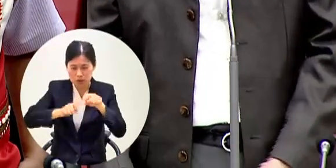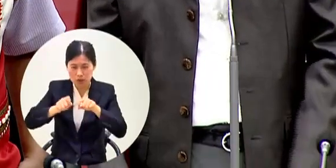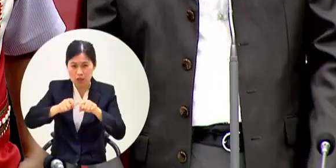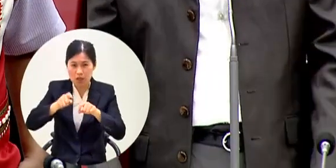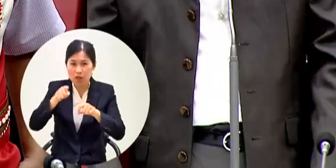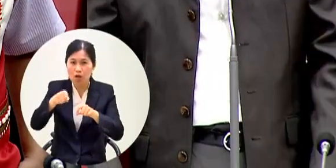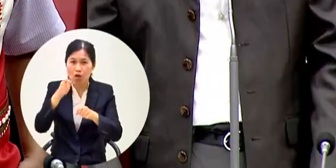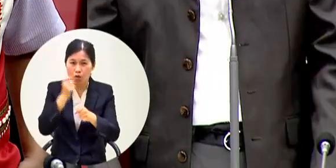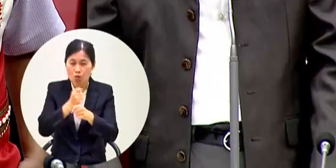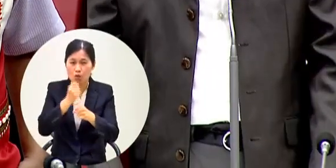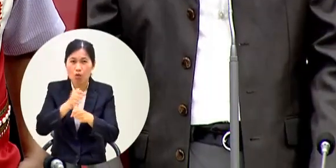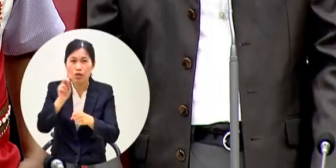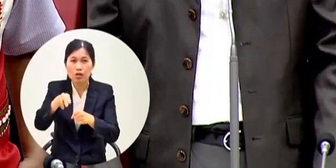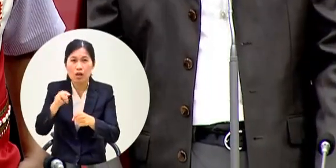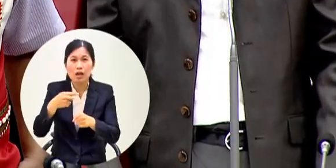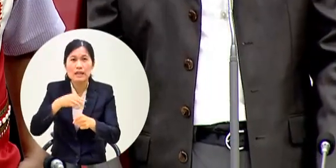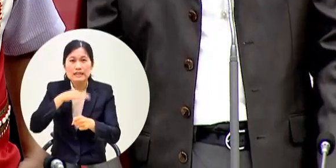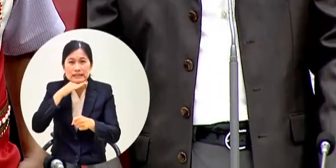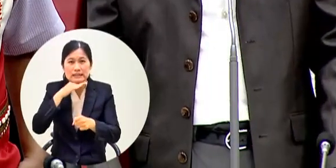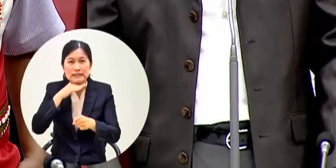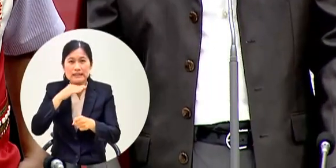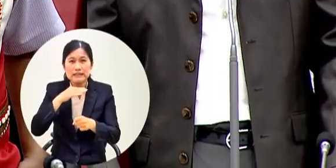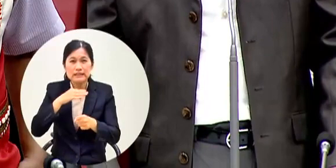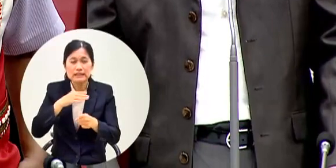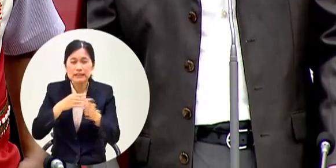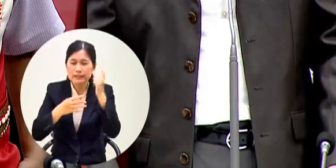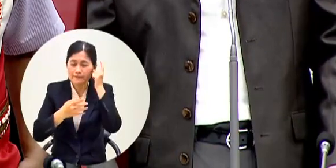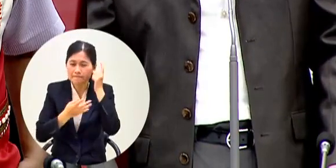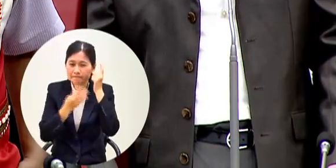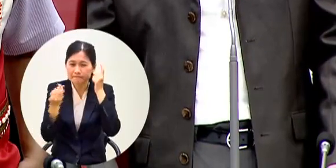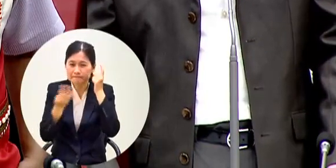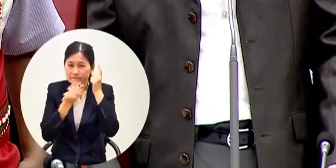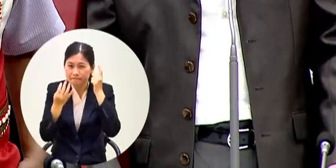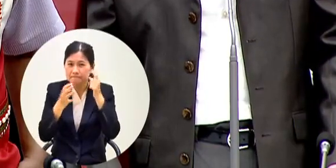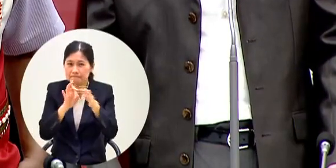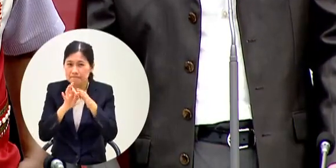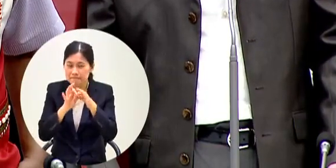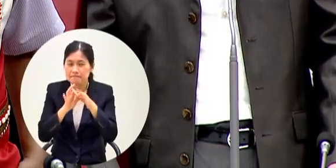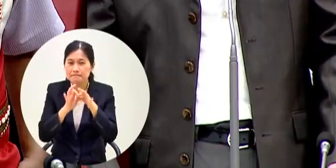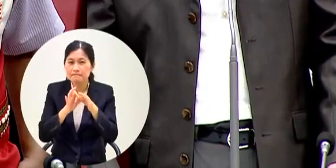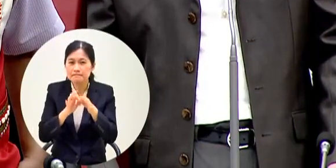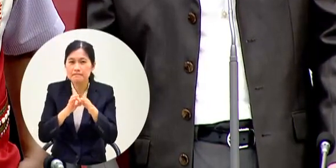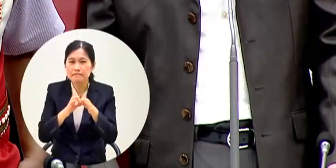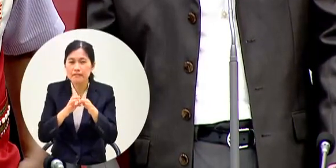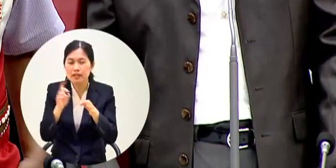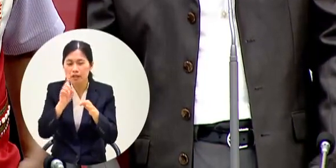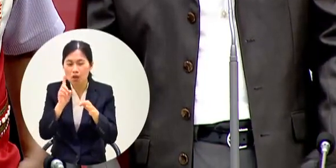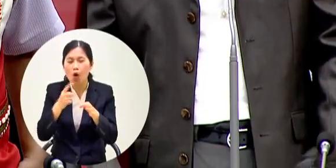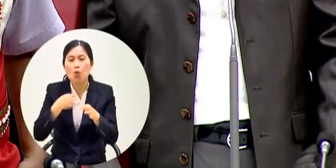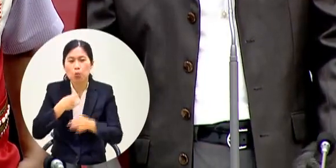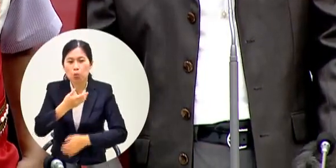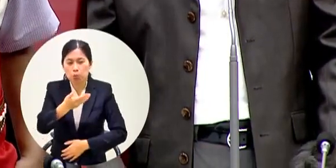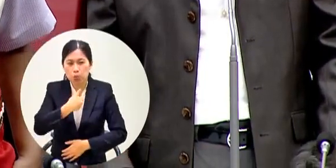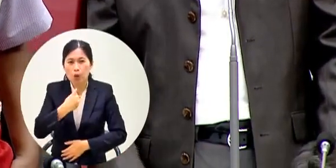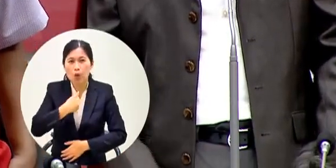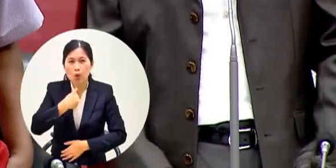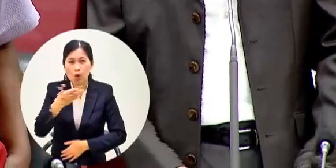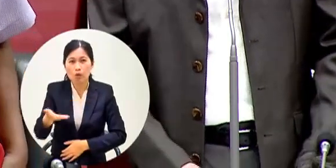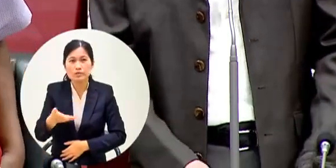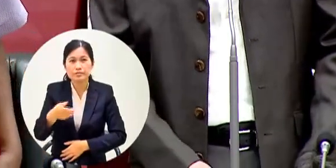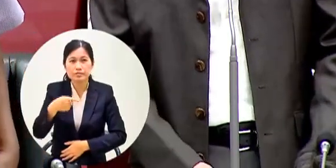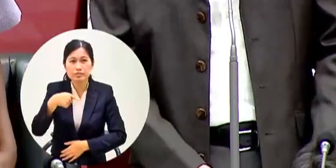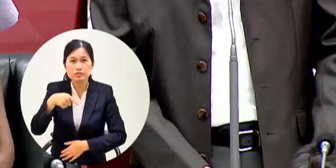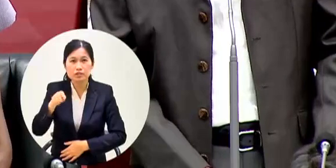有这个农田水利会的一个推广。省水管路的灌溉计划里面可以来进行，那议员这